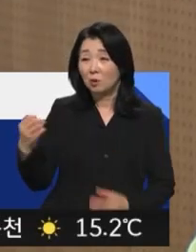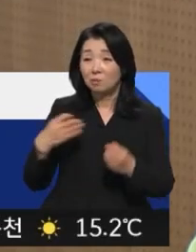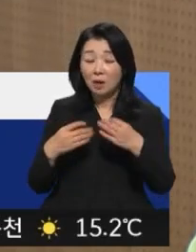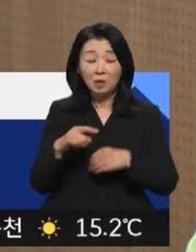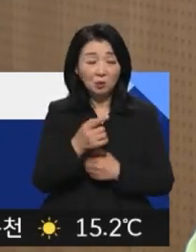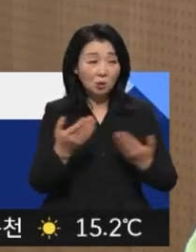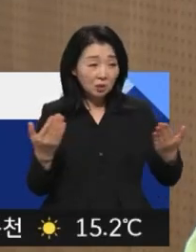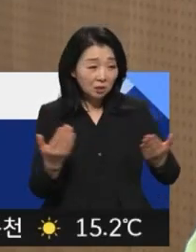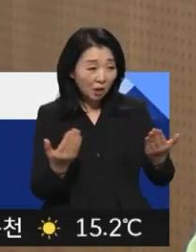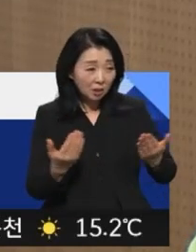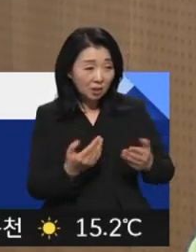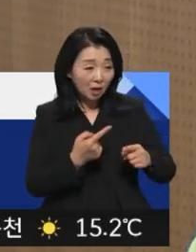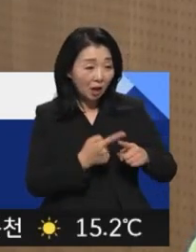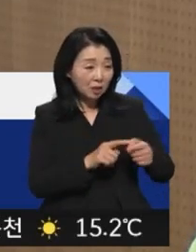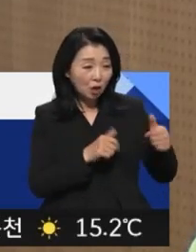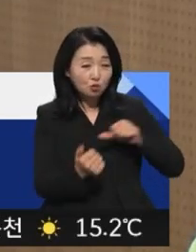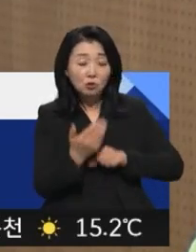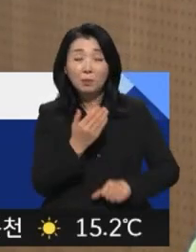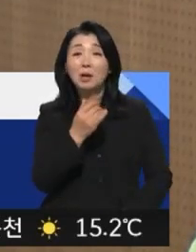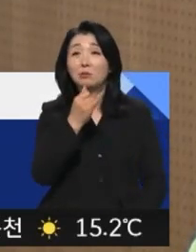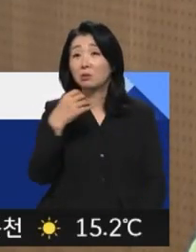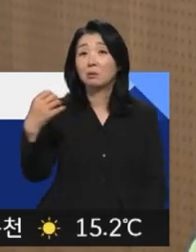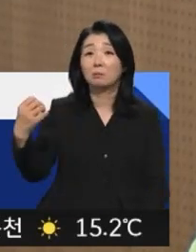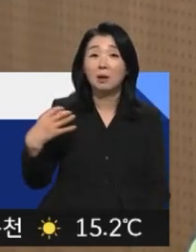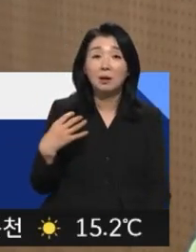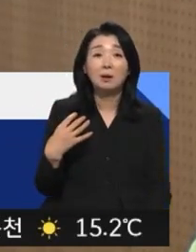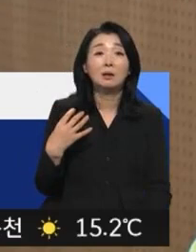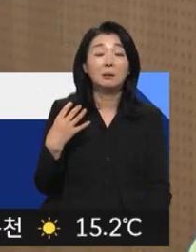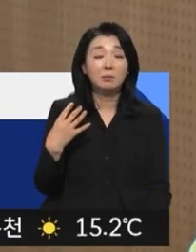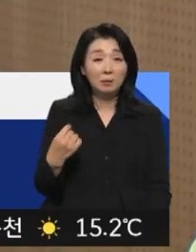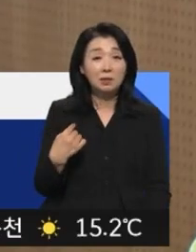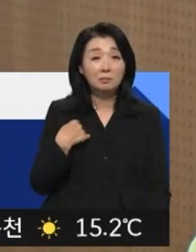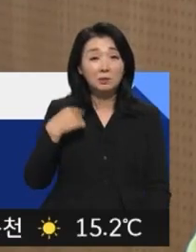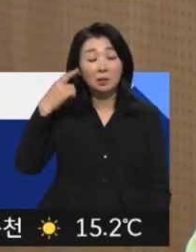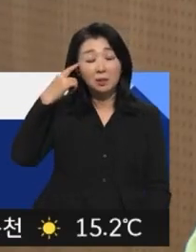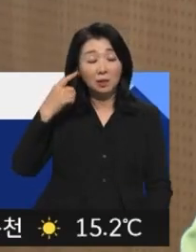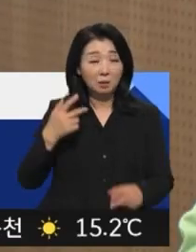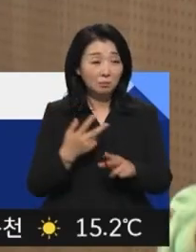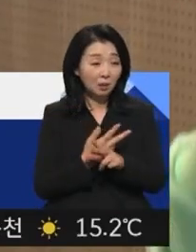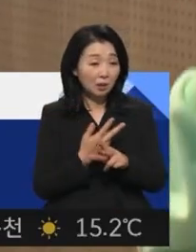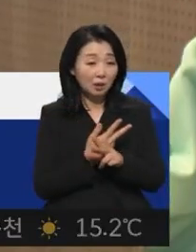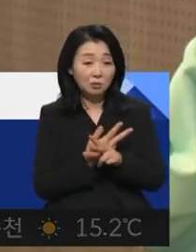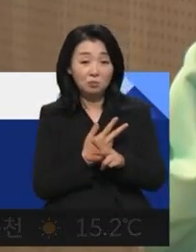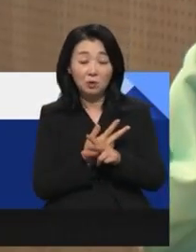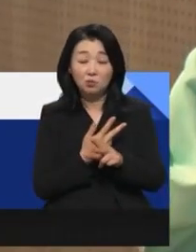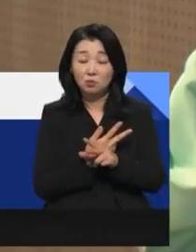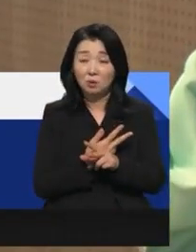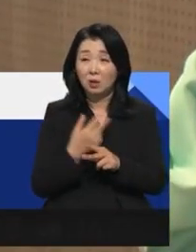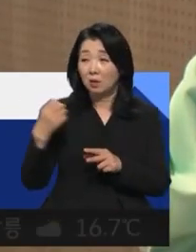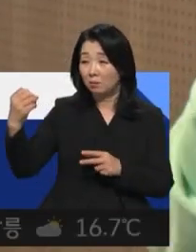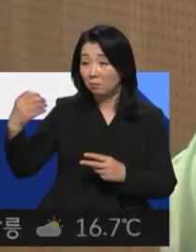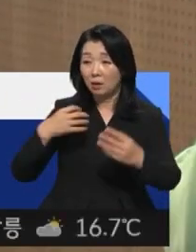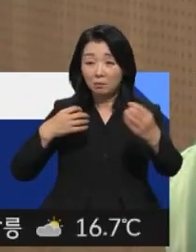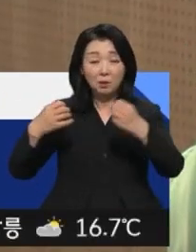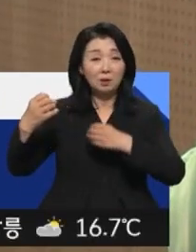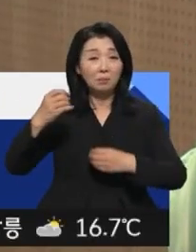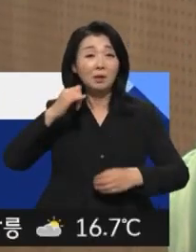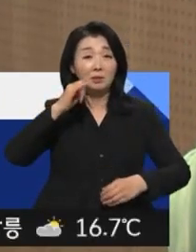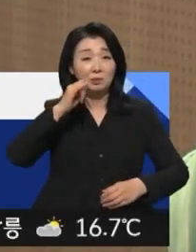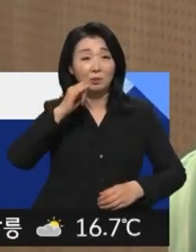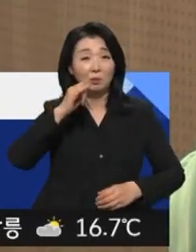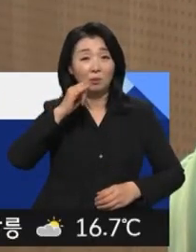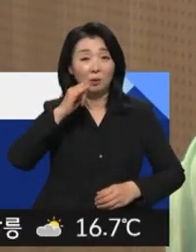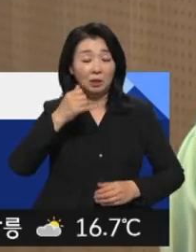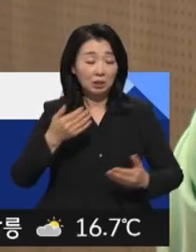이렇게 일하면 죽어. 진짜로 그 제가 매주마다 이 정도 말은 한 번씩 들었던 말인데